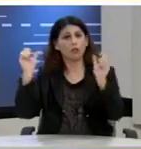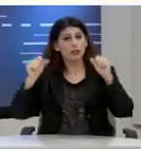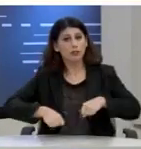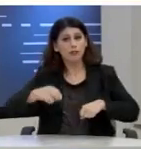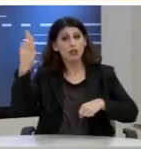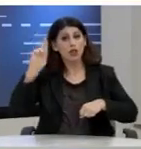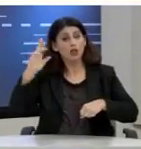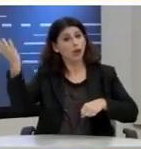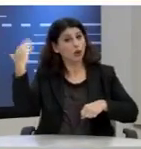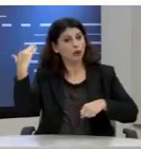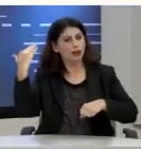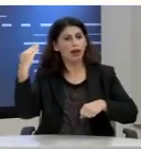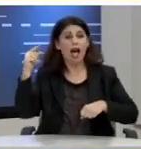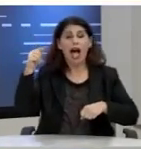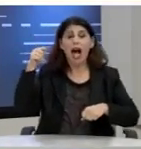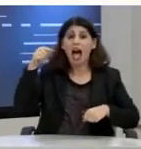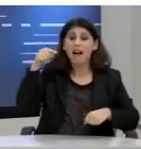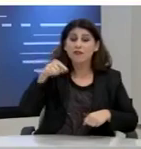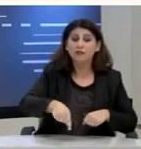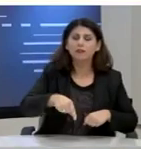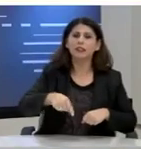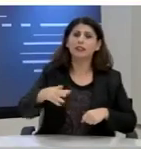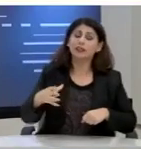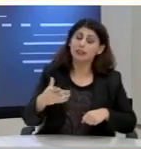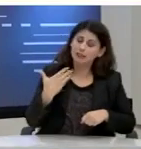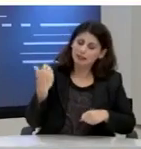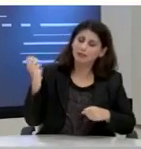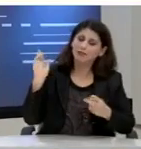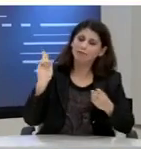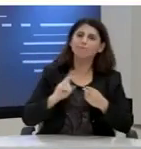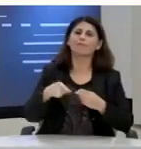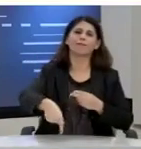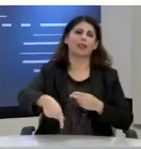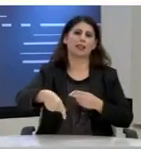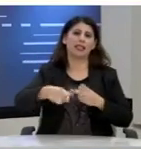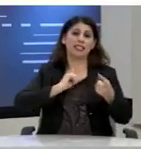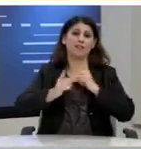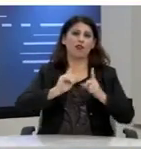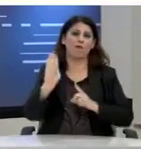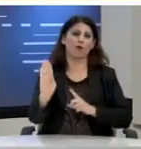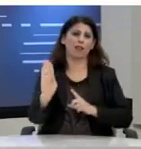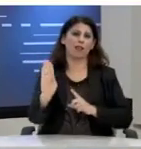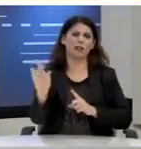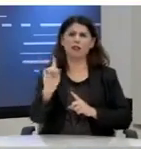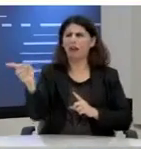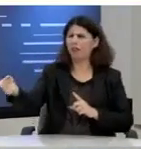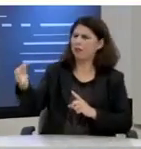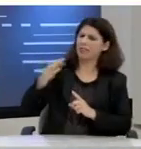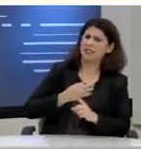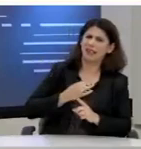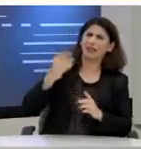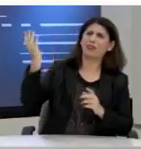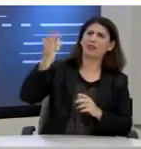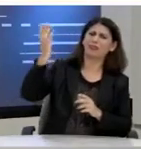της Ρωσίας τότε. Αυτή να βρήκε τη Μακεδονία μπροστά, η συμφωνία του Βουκουρεστίου, και όχι αυτά που μας έλεγε